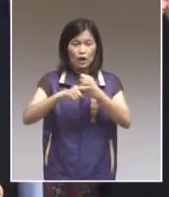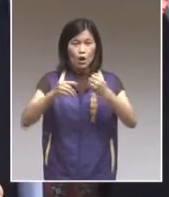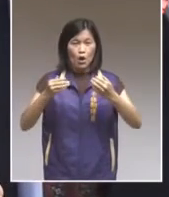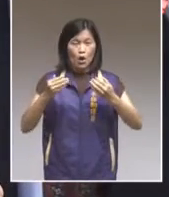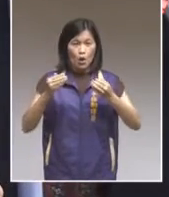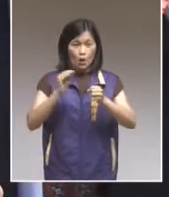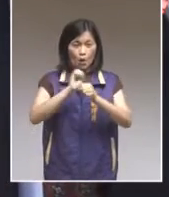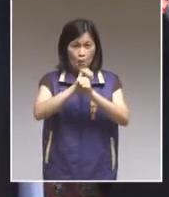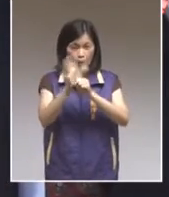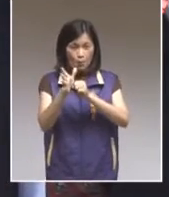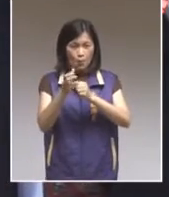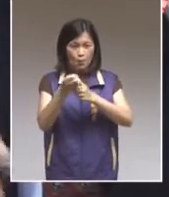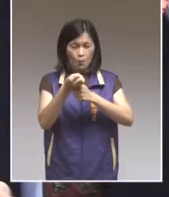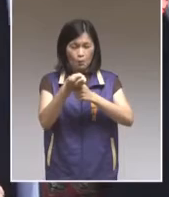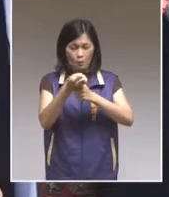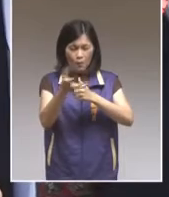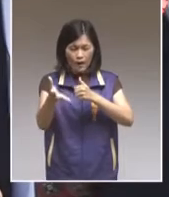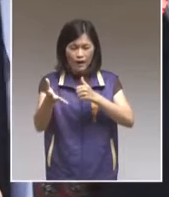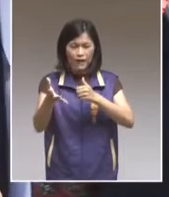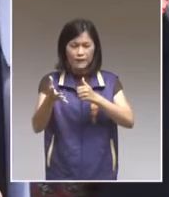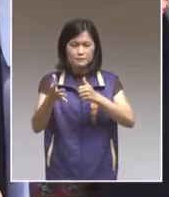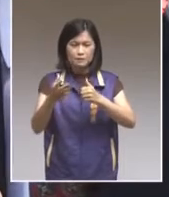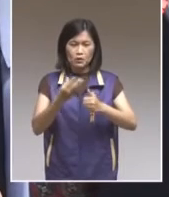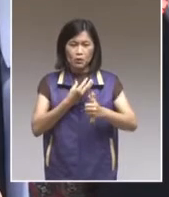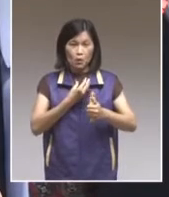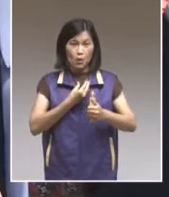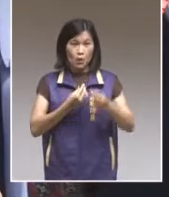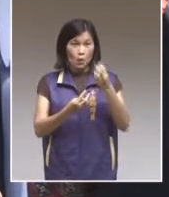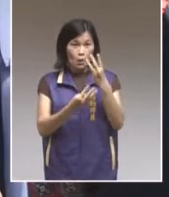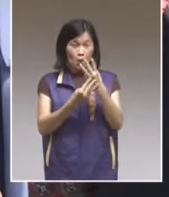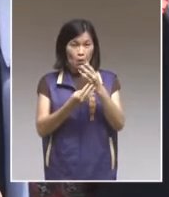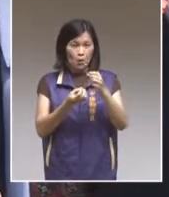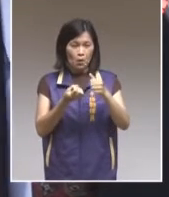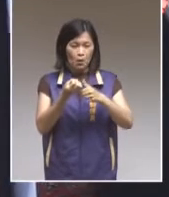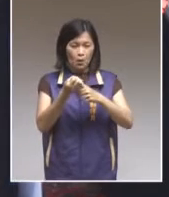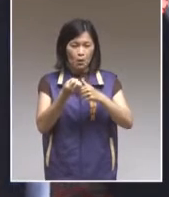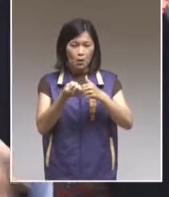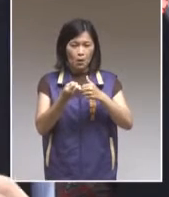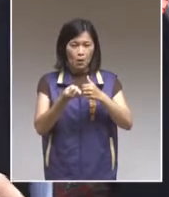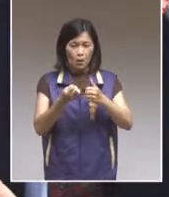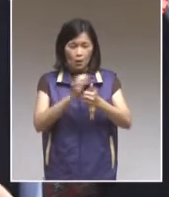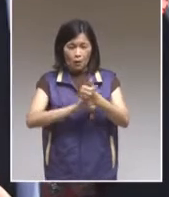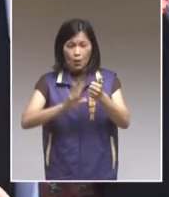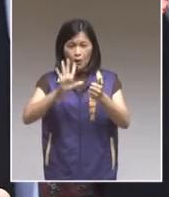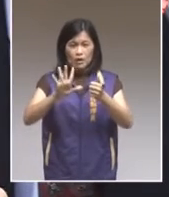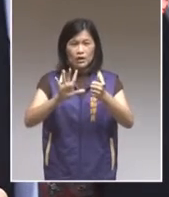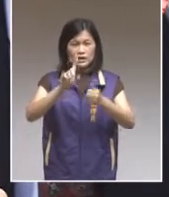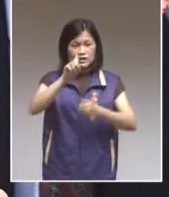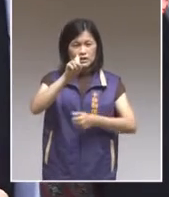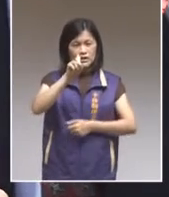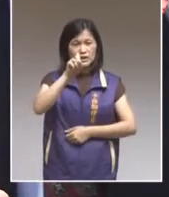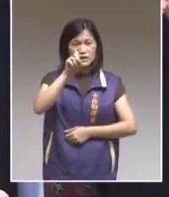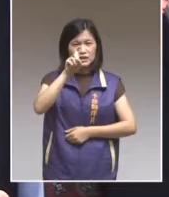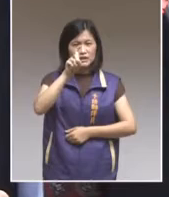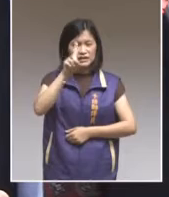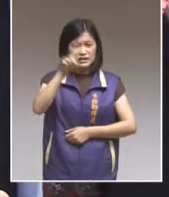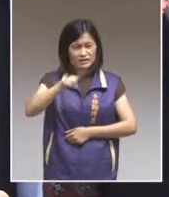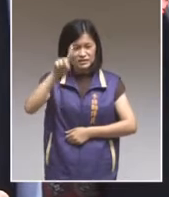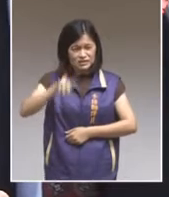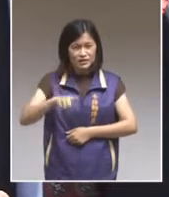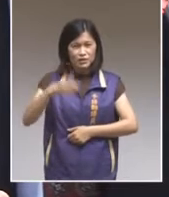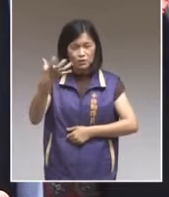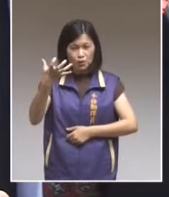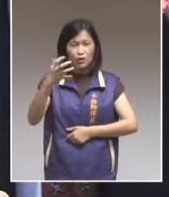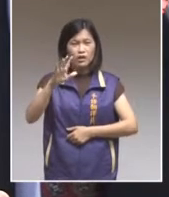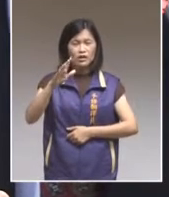到肺心肌炎大概十万分之一千到四千，那打疫苗的引起的心肌炎